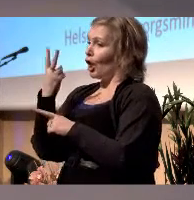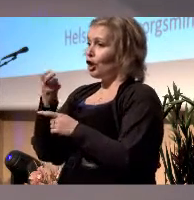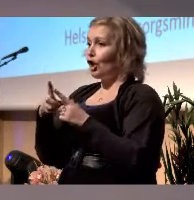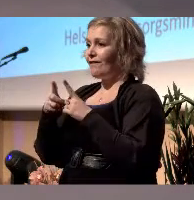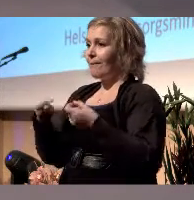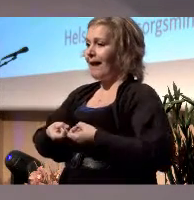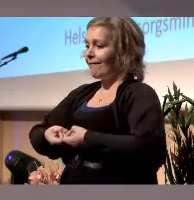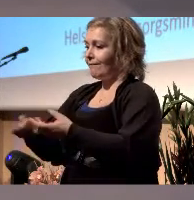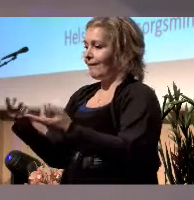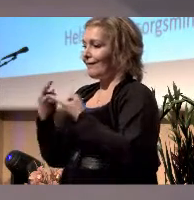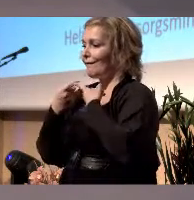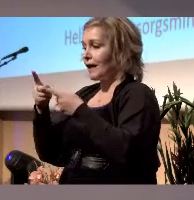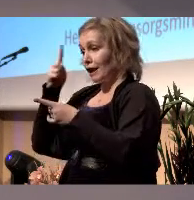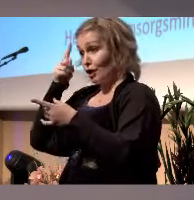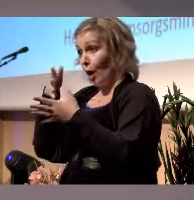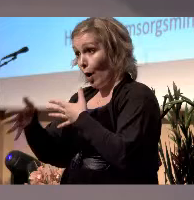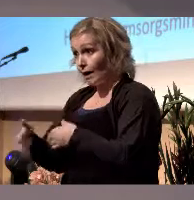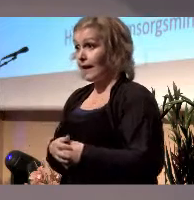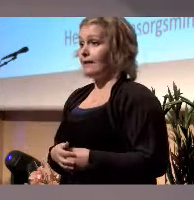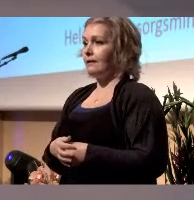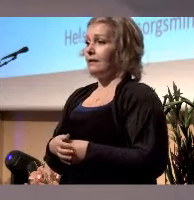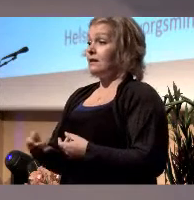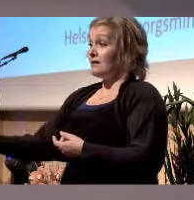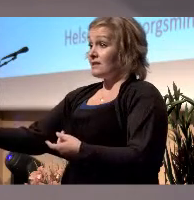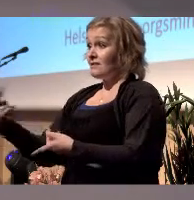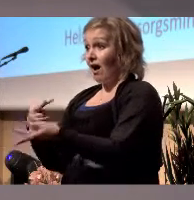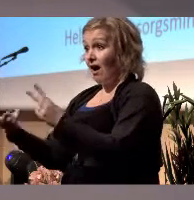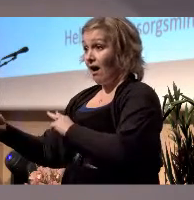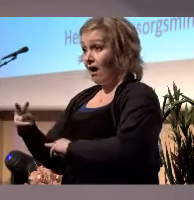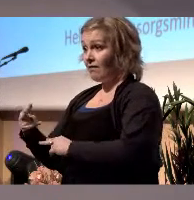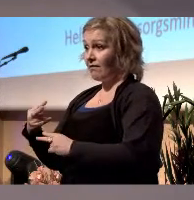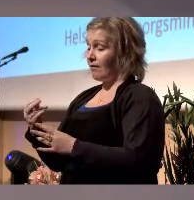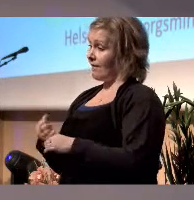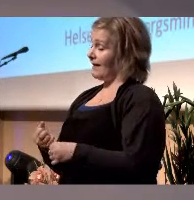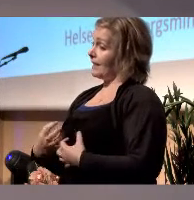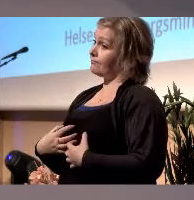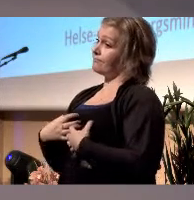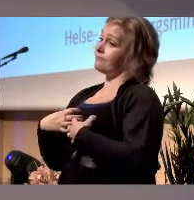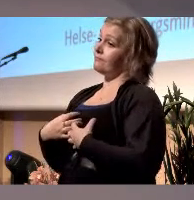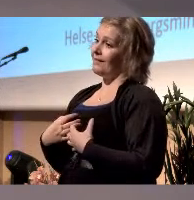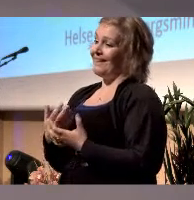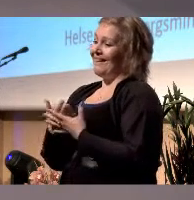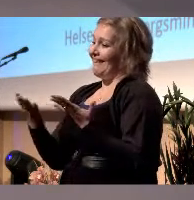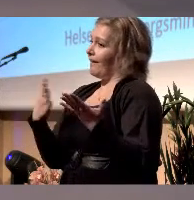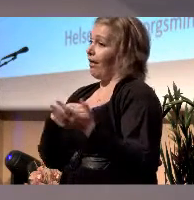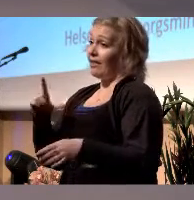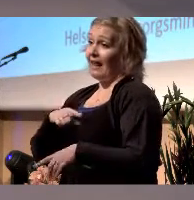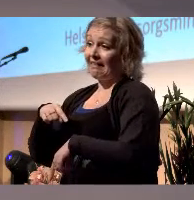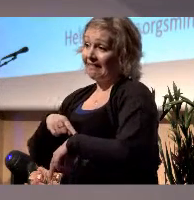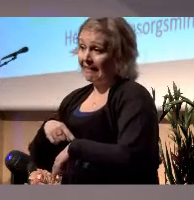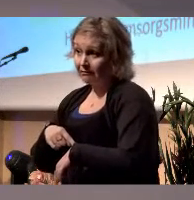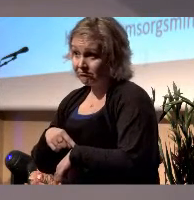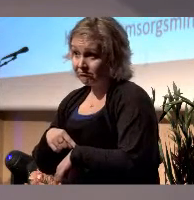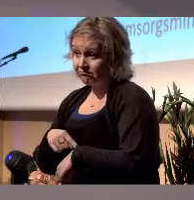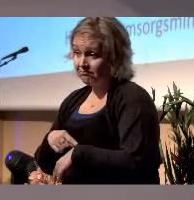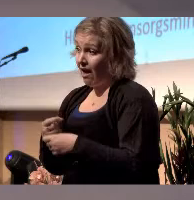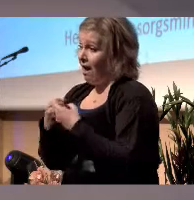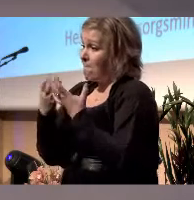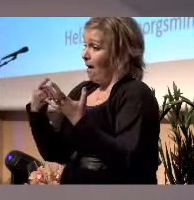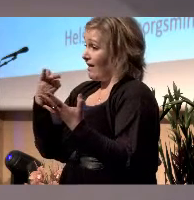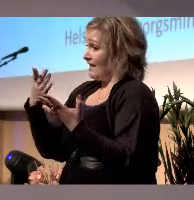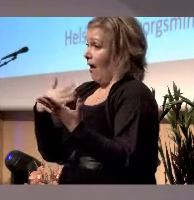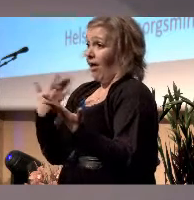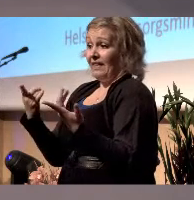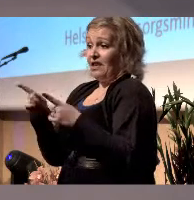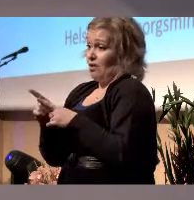brev til ulike psykologer. Svaret hun fikk var nedslående. Ingen hadde ledig tid. Mange